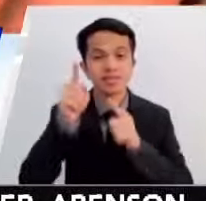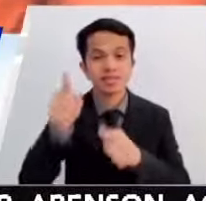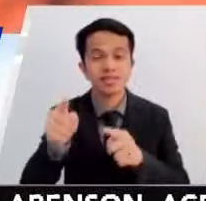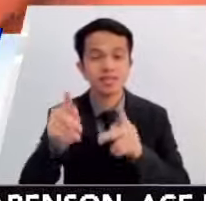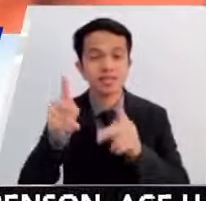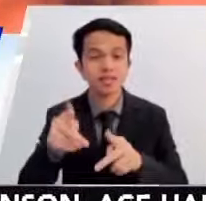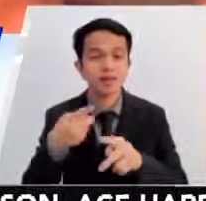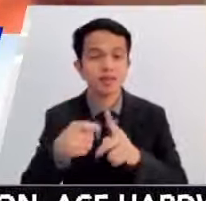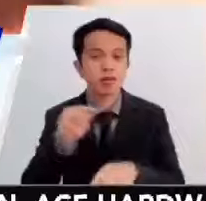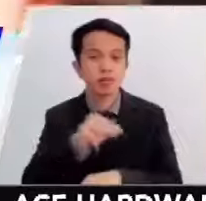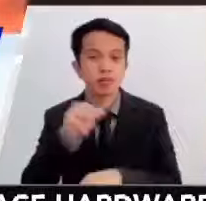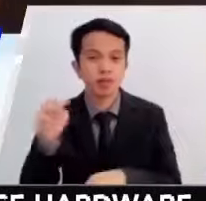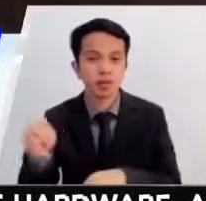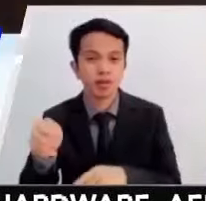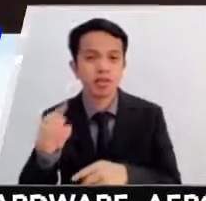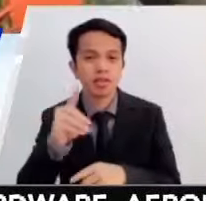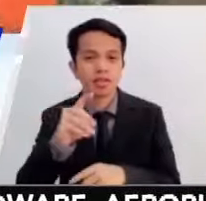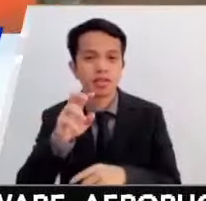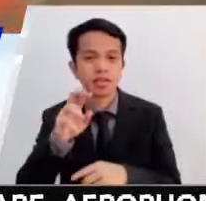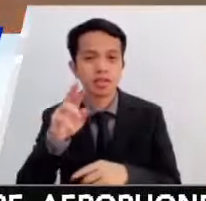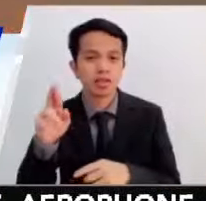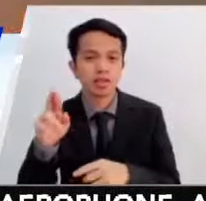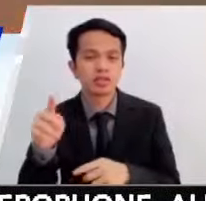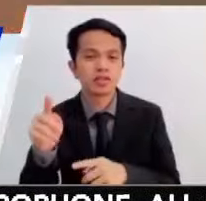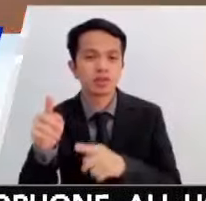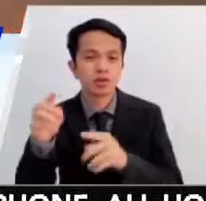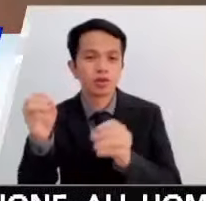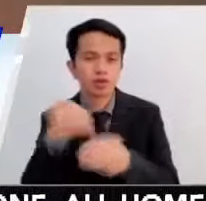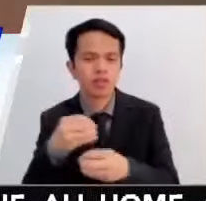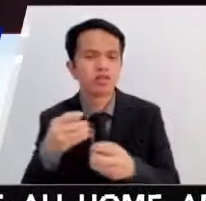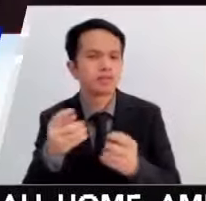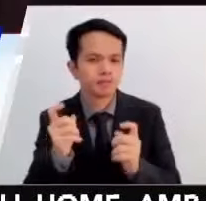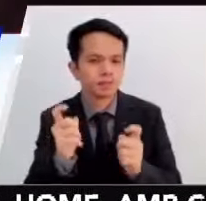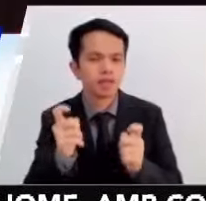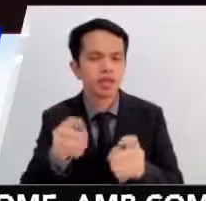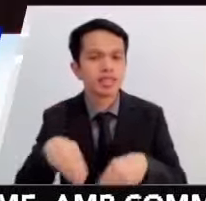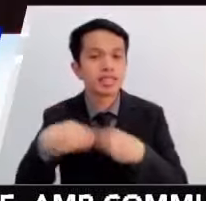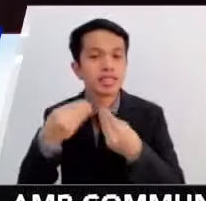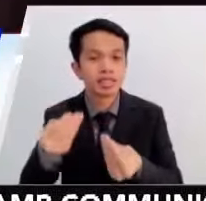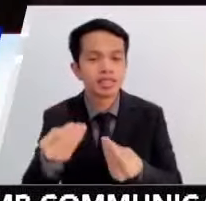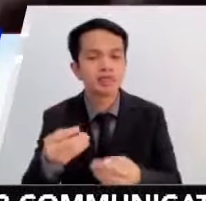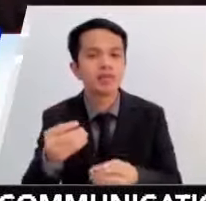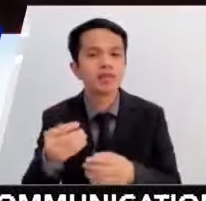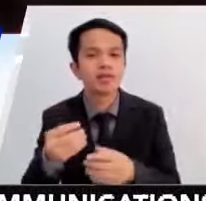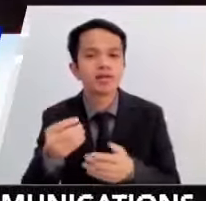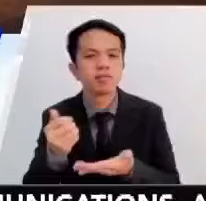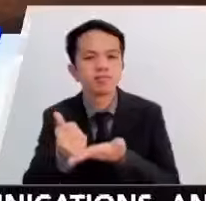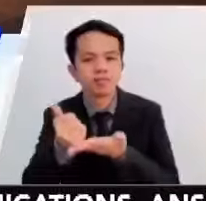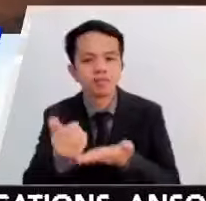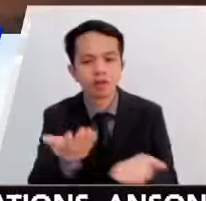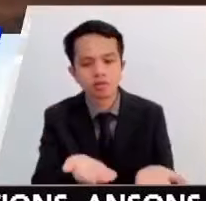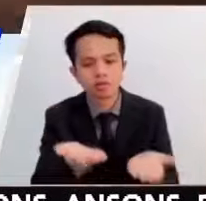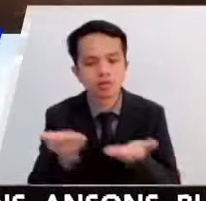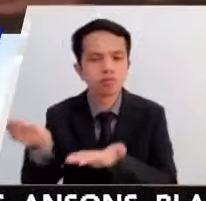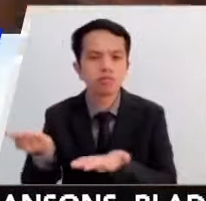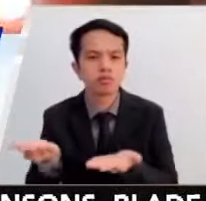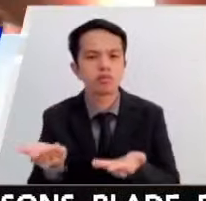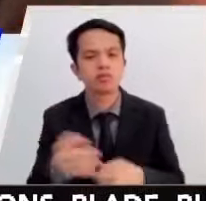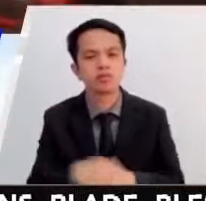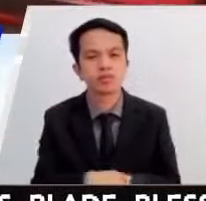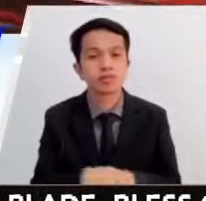Disaster Risk Reduction and Management Office, agad din silang ginamitan ng mga stretcher para maisakay sa ambulansya. Ayon sa